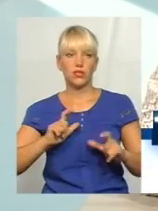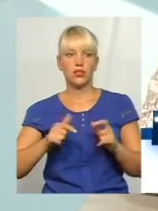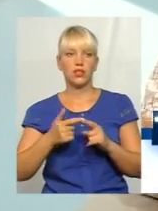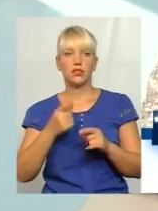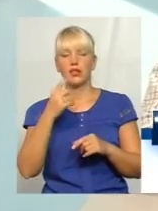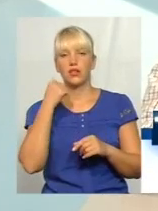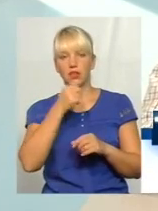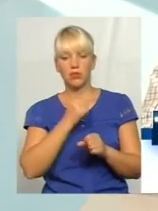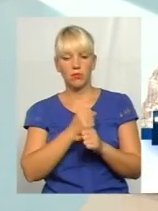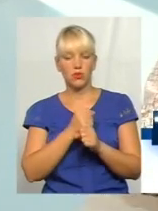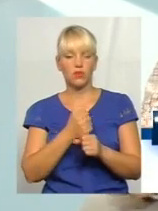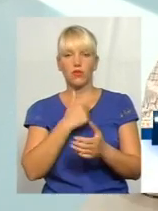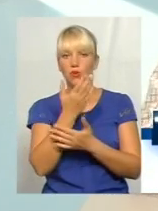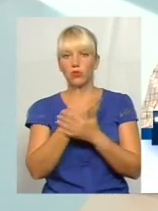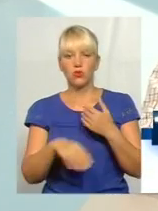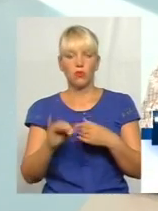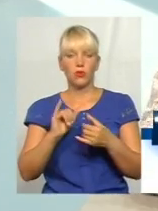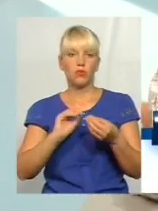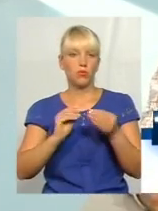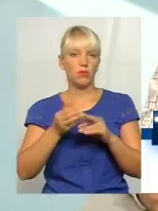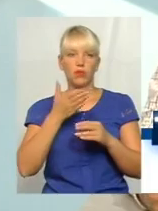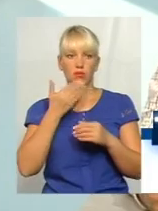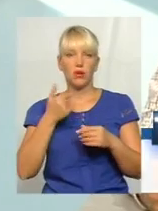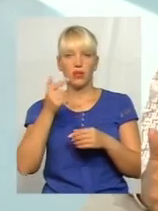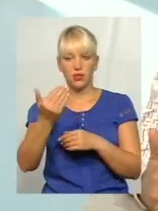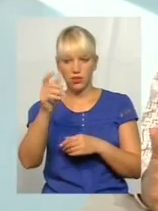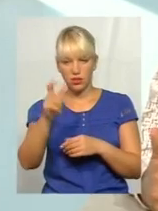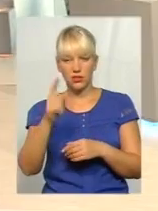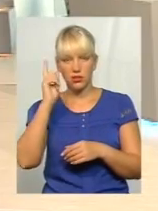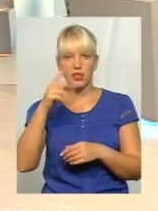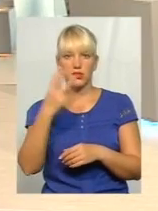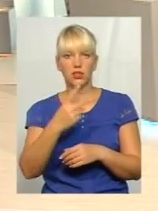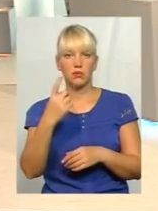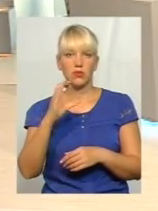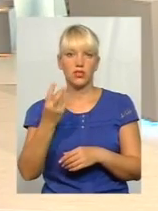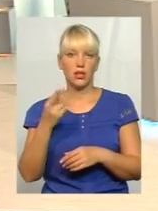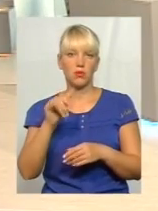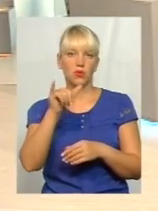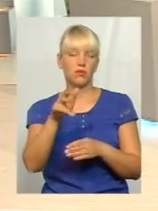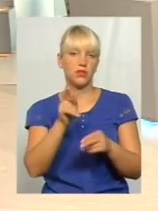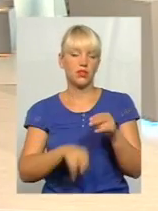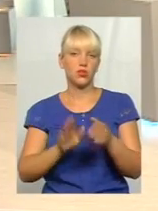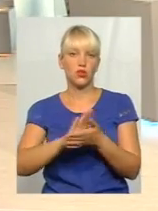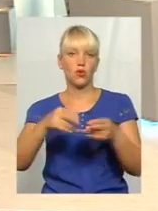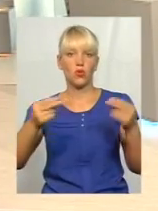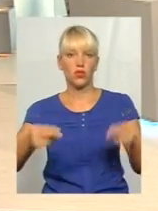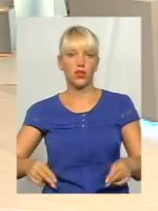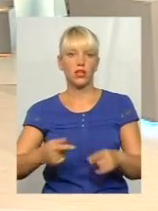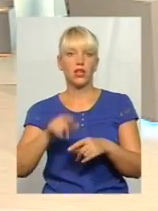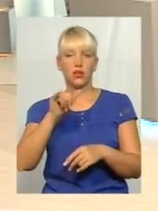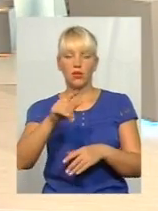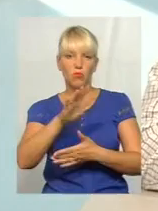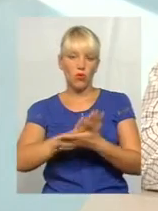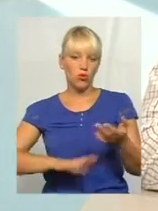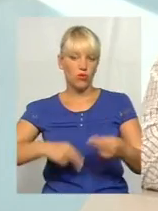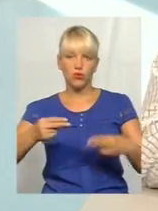ніяких там не було що скажемо от хочеш чи не хочеш Ти знаєш що 31 серпня в тебе закінчується контракт і тобі його можуть не підписати і